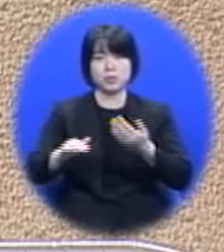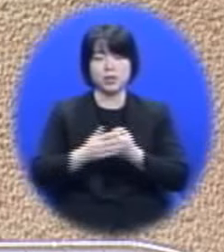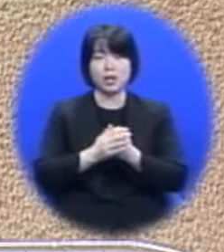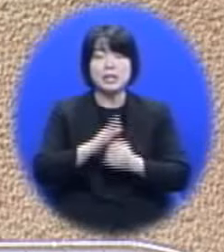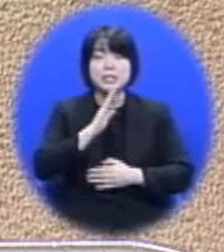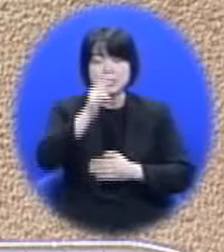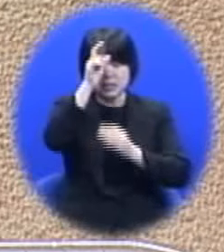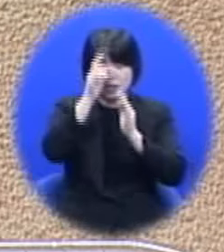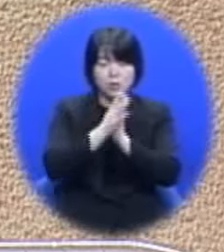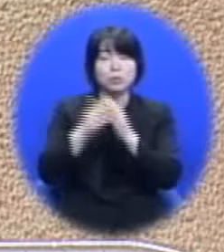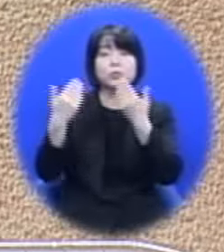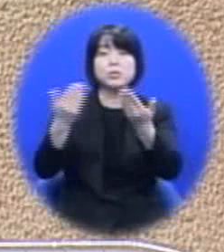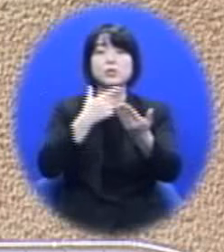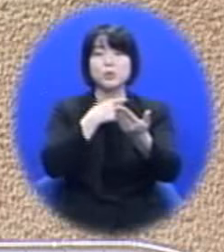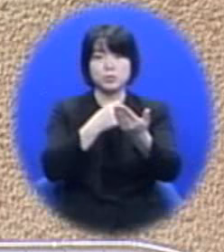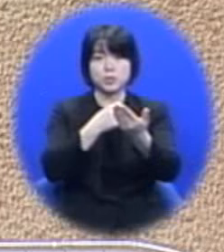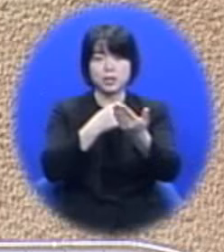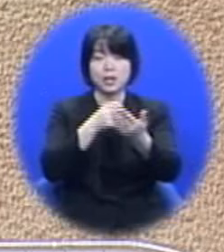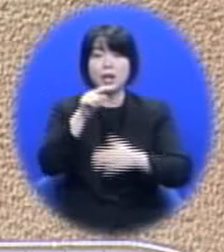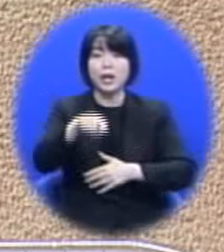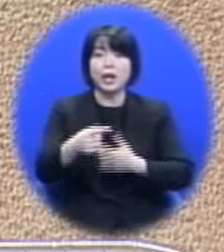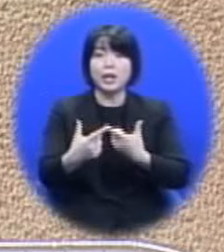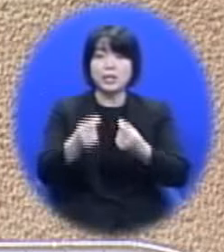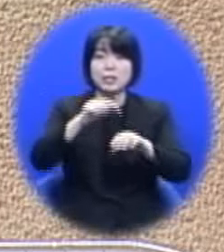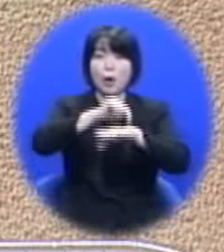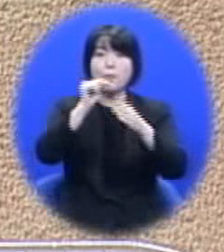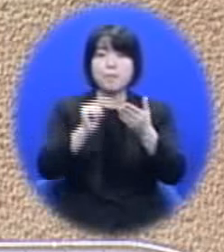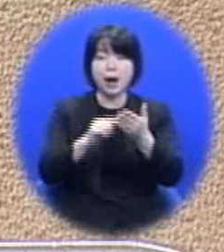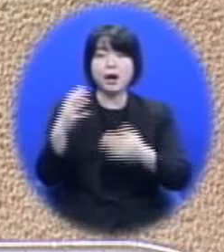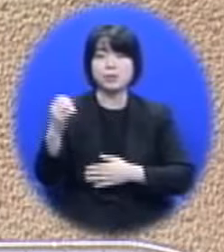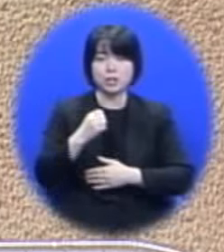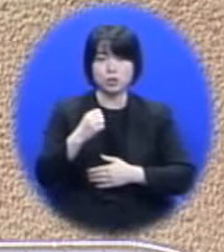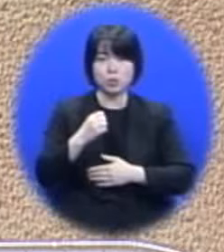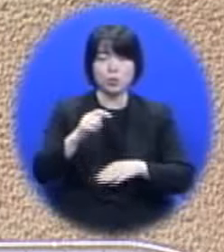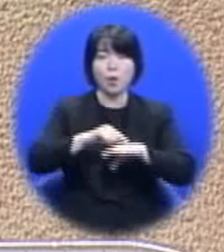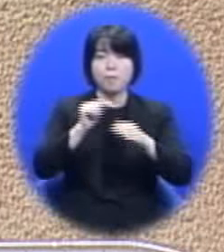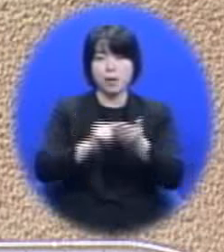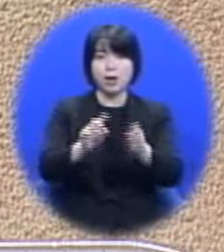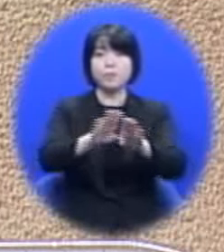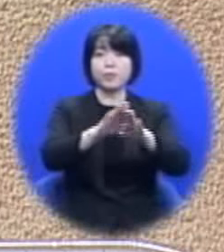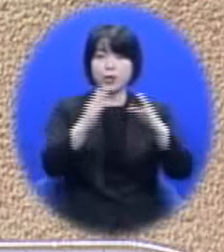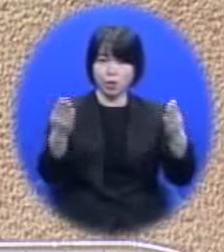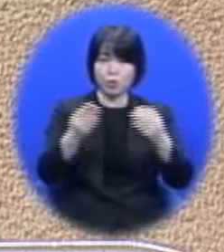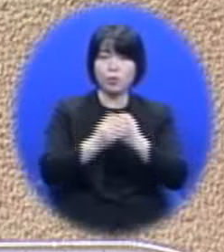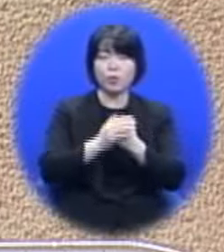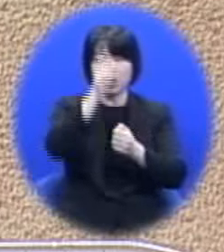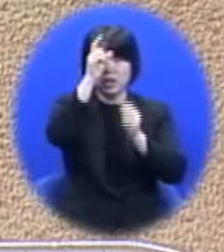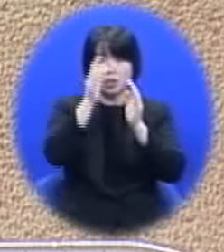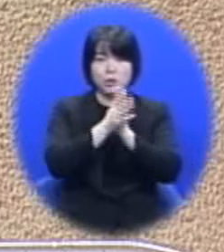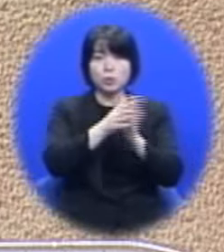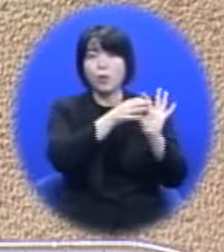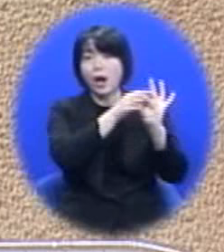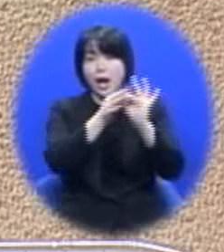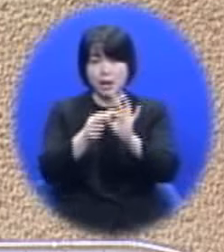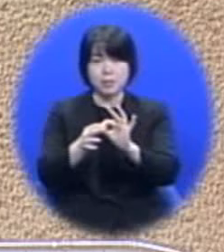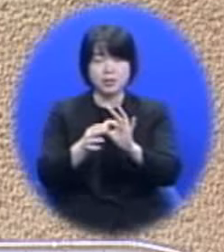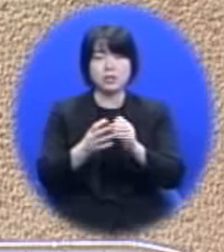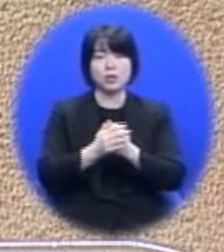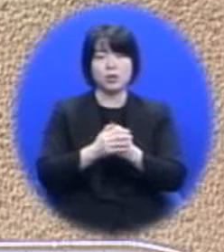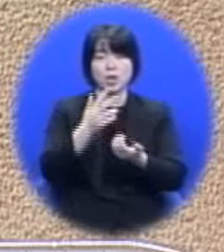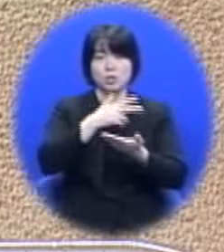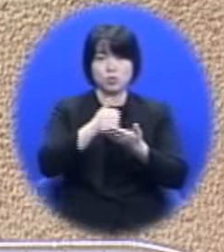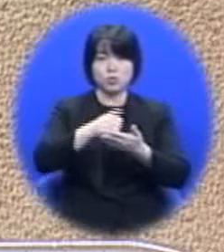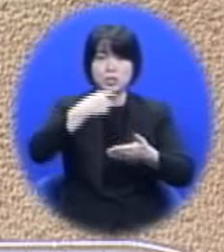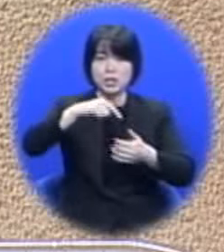싶어요. 그런 마음으로 여러분 정말 마음을 열고 기도하면서